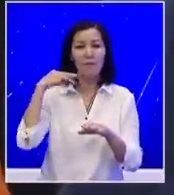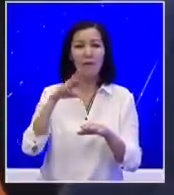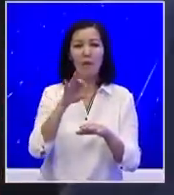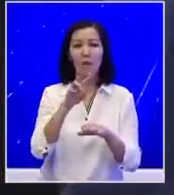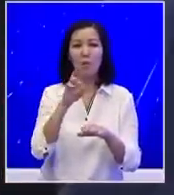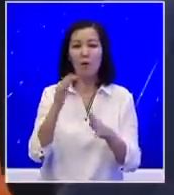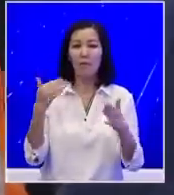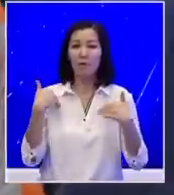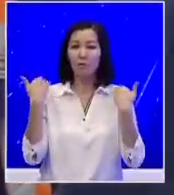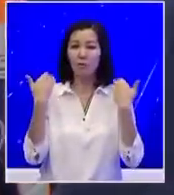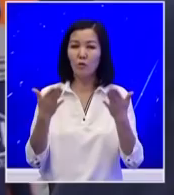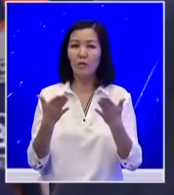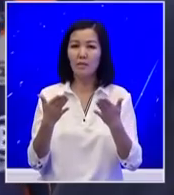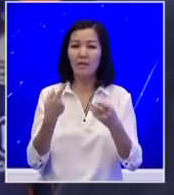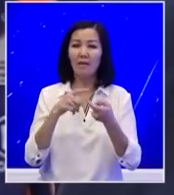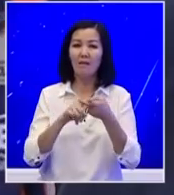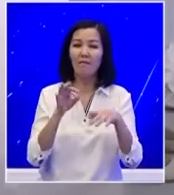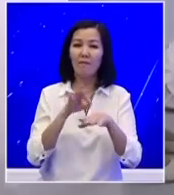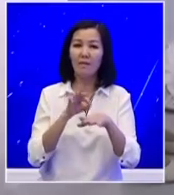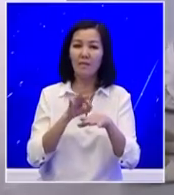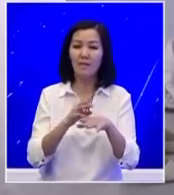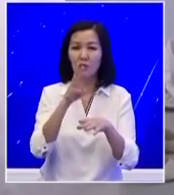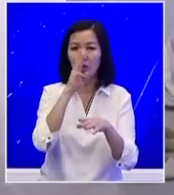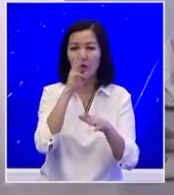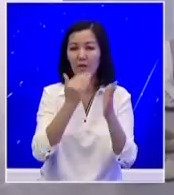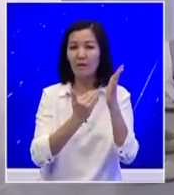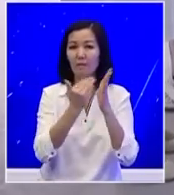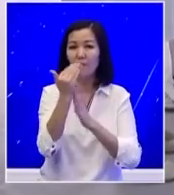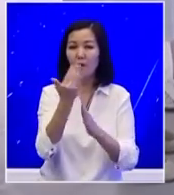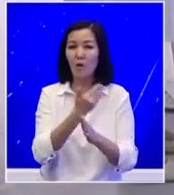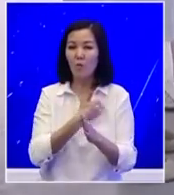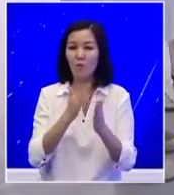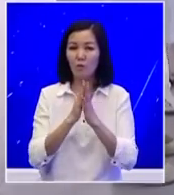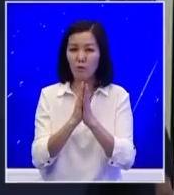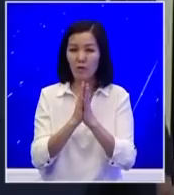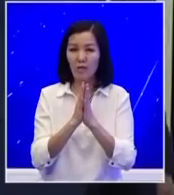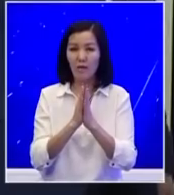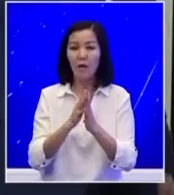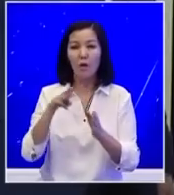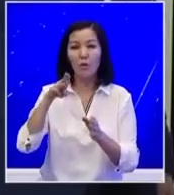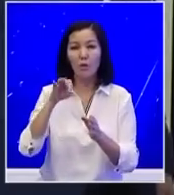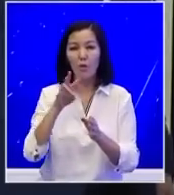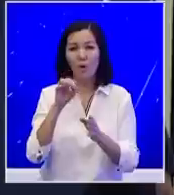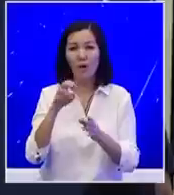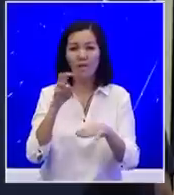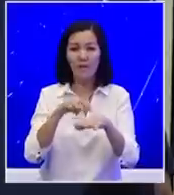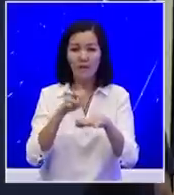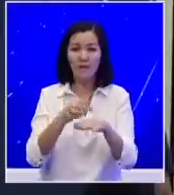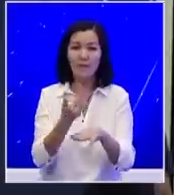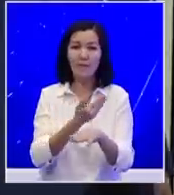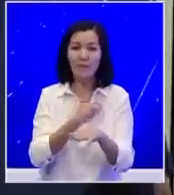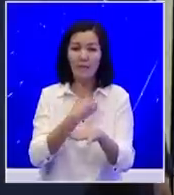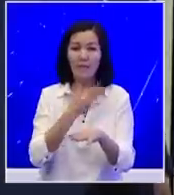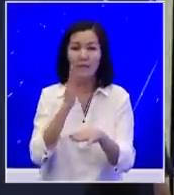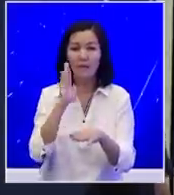ұсыныста айтылды. Дәрігер инфекционистердің еңбек ақылары көтерілсе деген өтініш еді. Қасым Жомарт Тоқаев ақ халаттылар тілегін